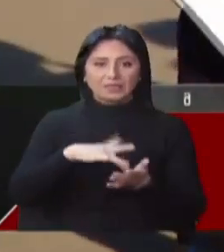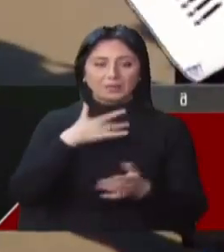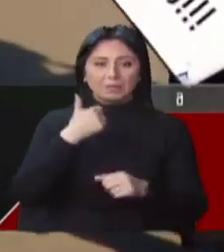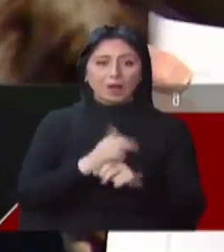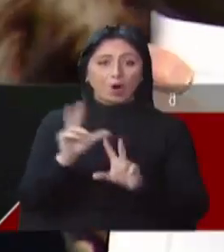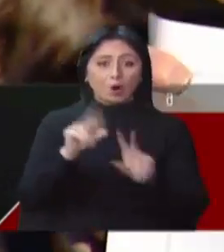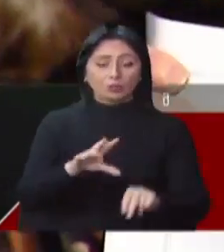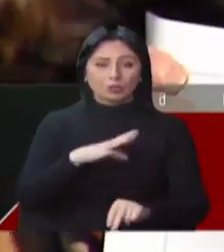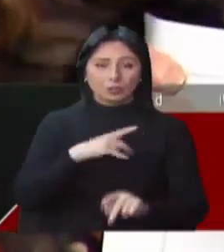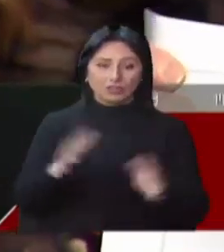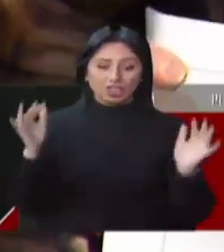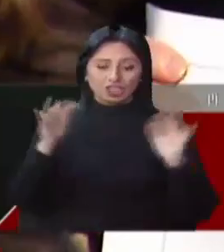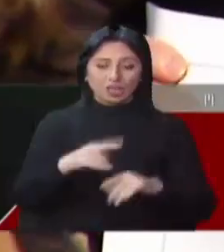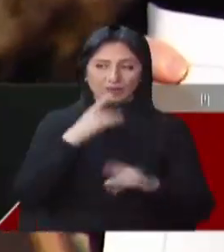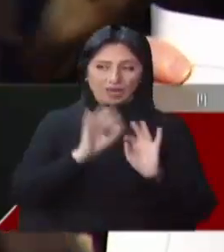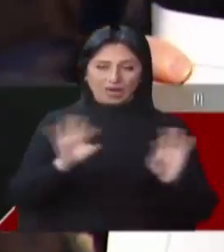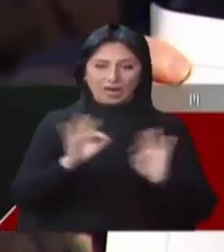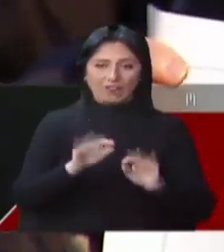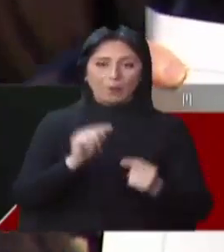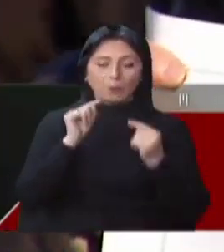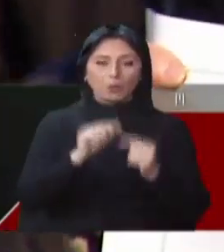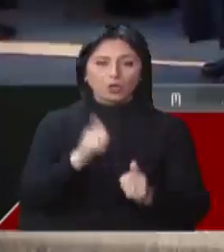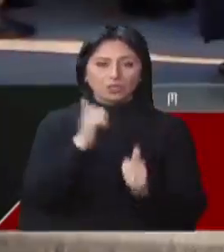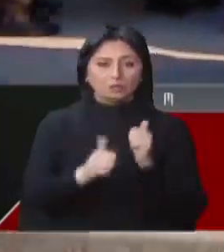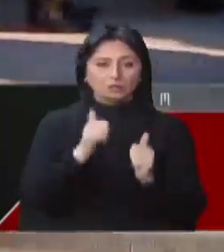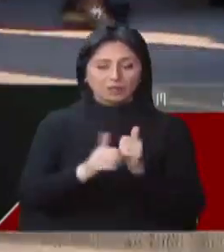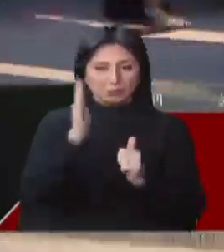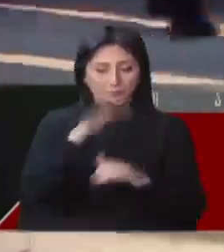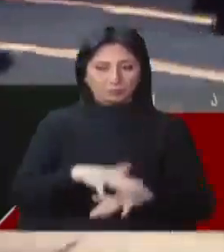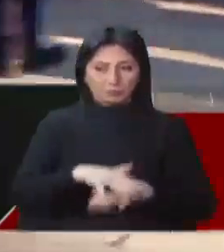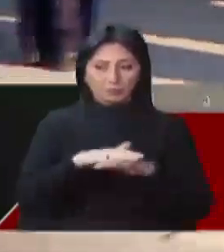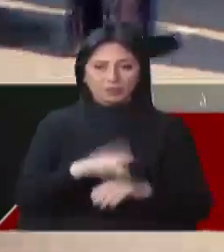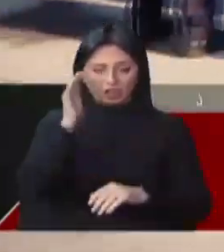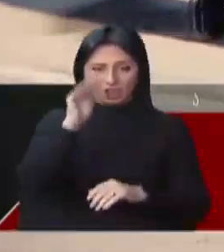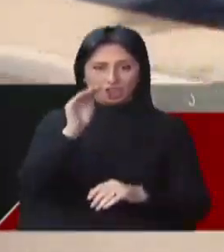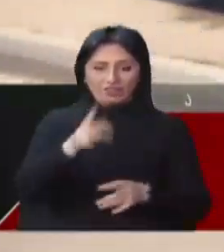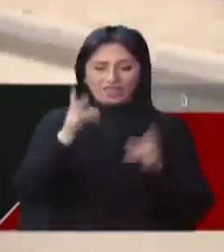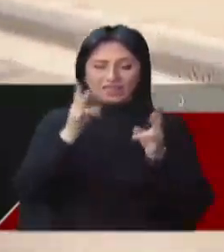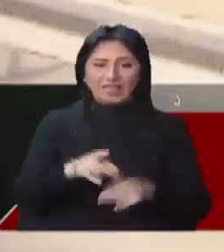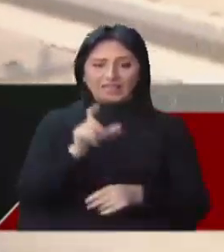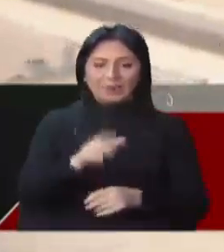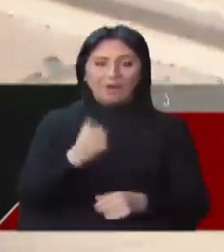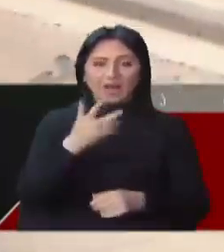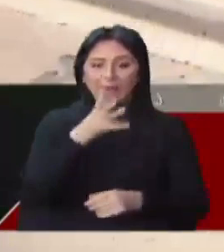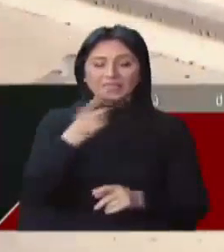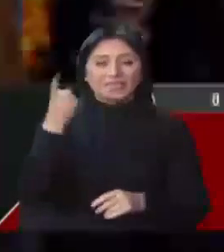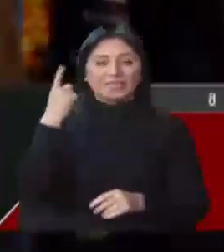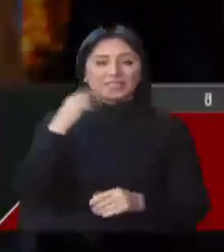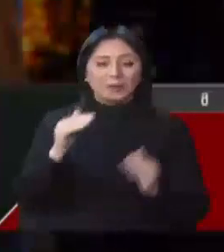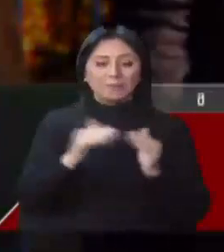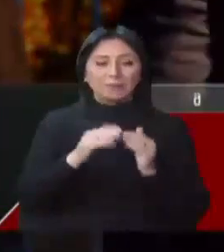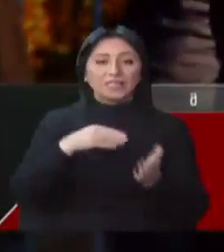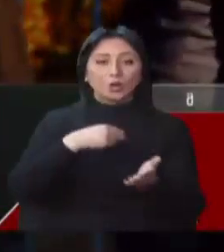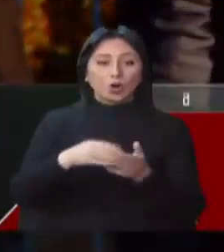მერია დაპირდა. შეკრებილების განცხადებით პროტესტი პერმანენტულ ხასიათს მიიღებს. შეგახსენებთ, დაზარალებულებმა რამდენიმე წლის წინ